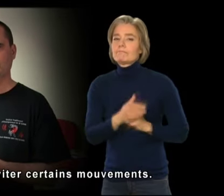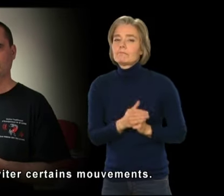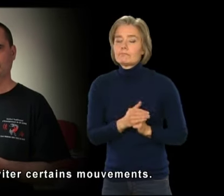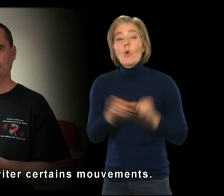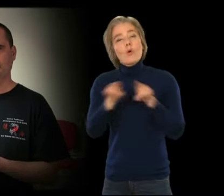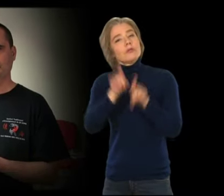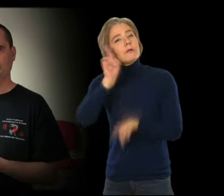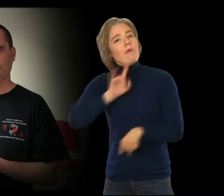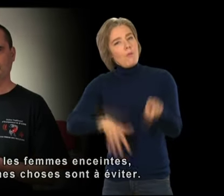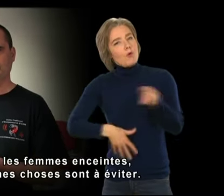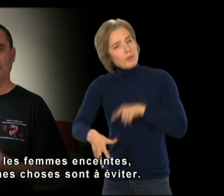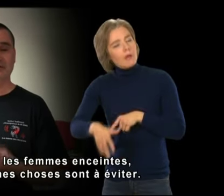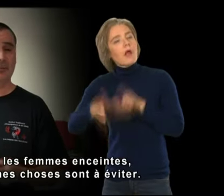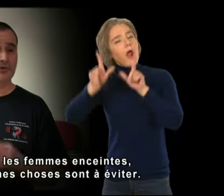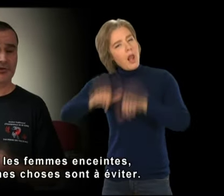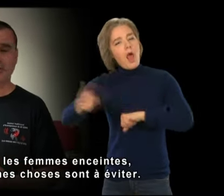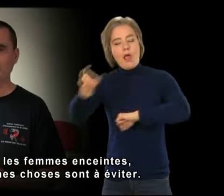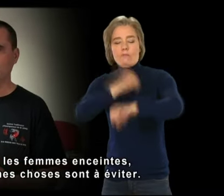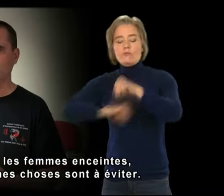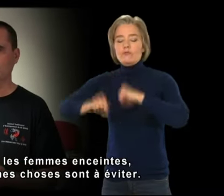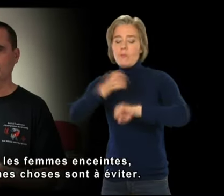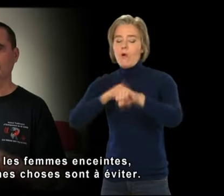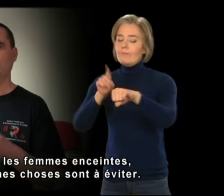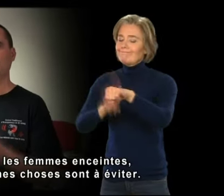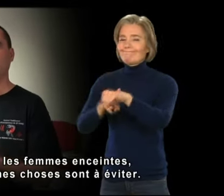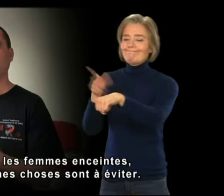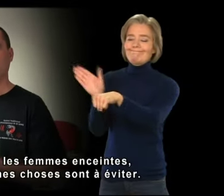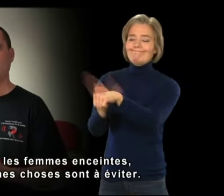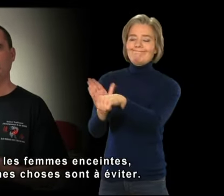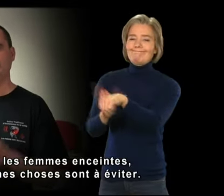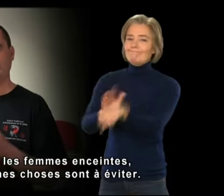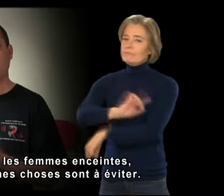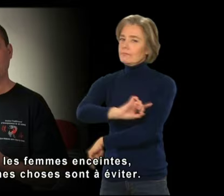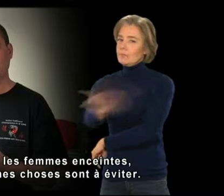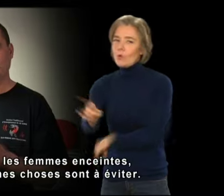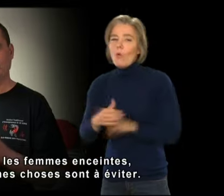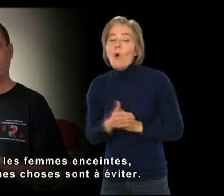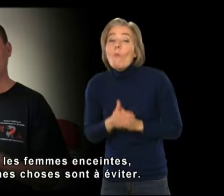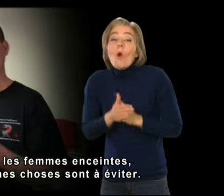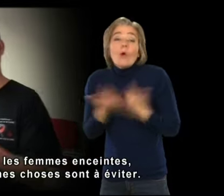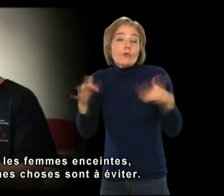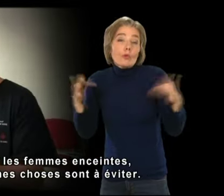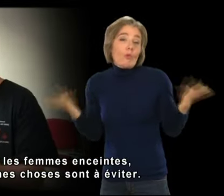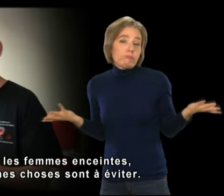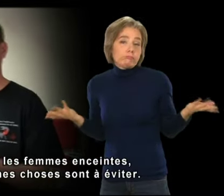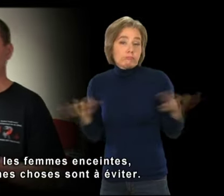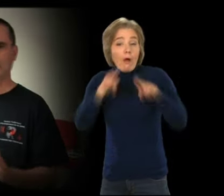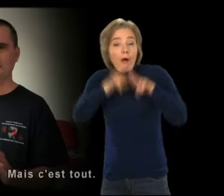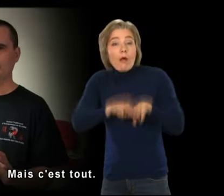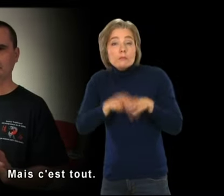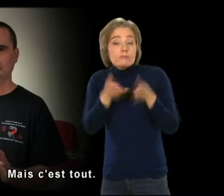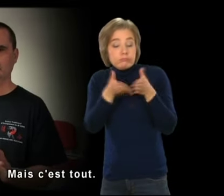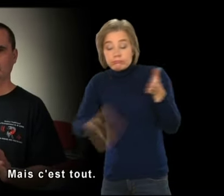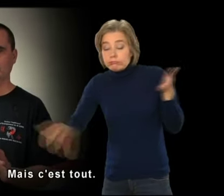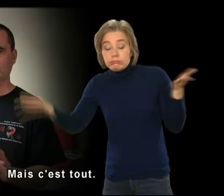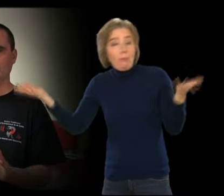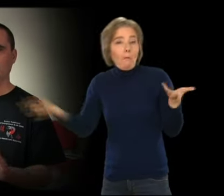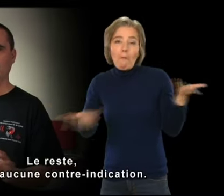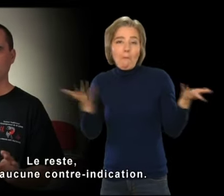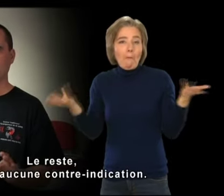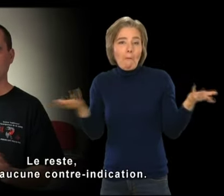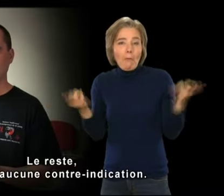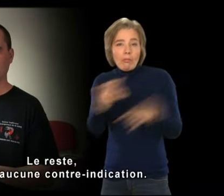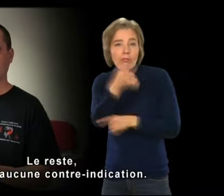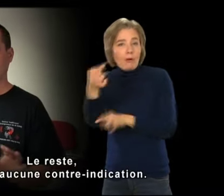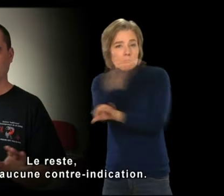éviter. Des femmes enceintes, il y a aussi un travail, certaines choses à éviter. Mais c'est tout.